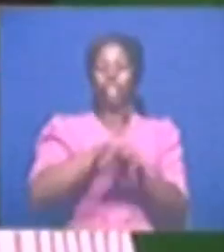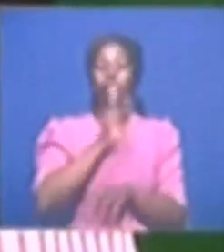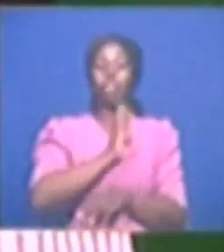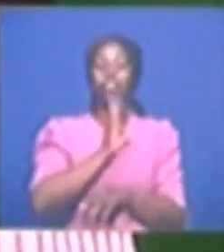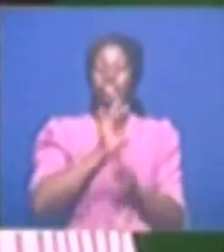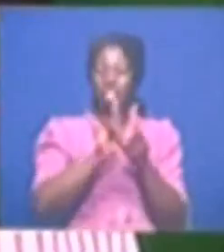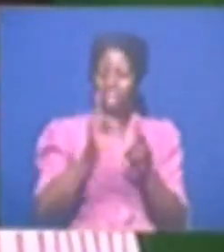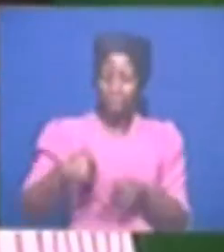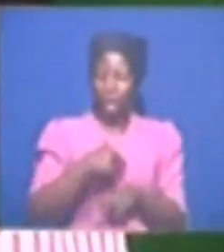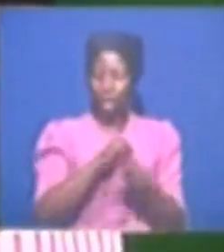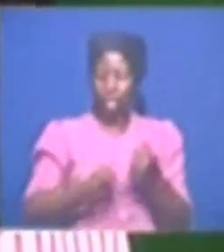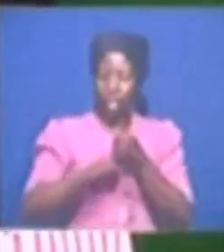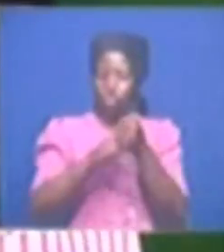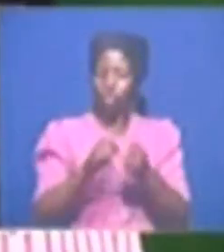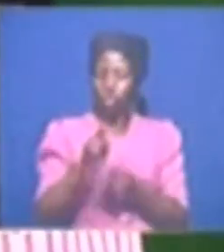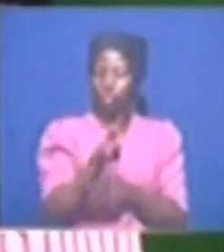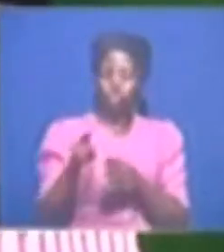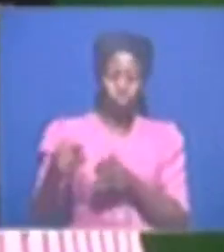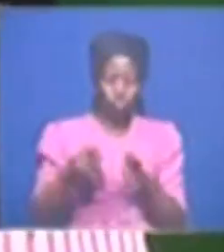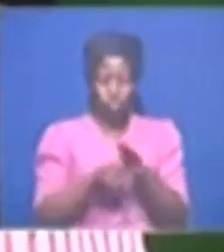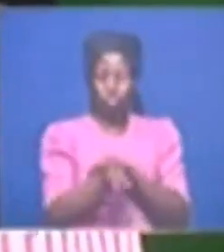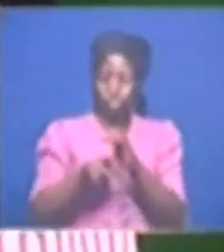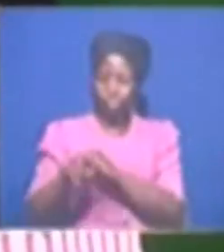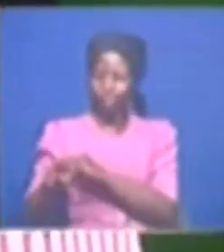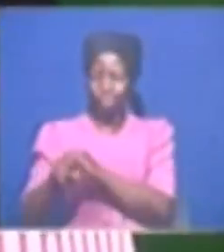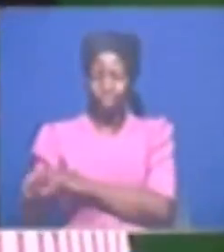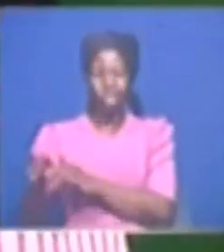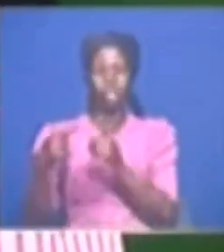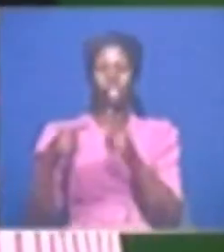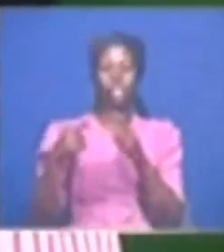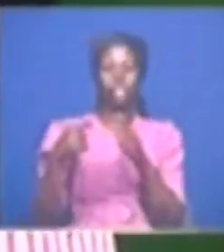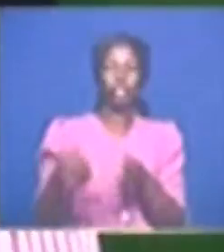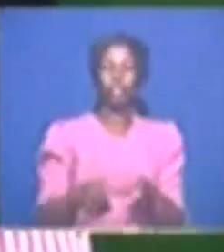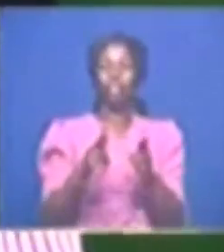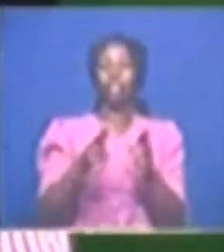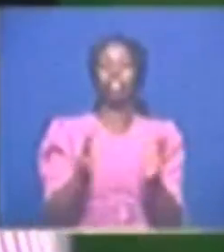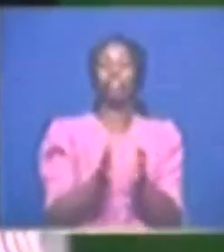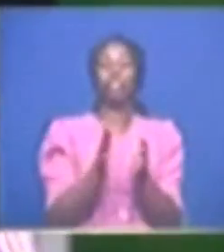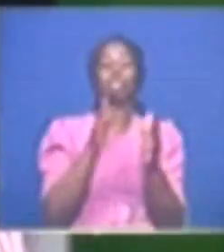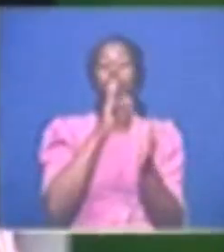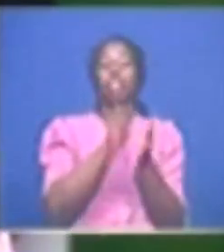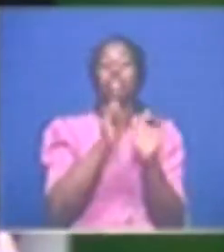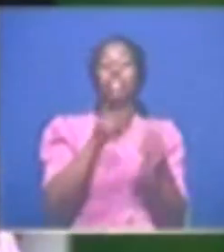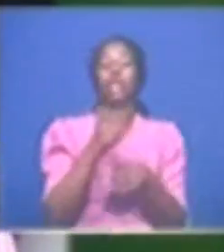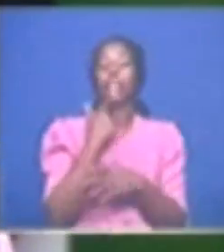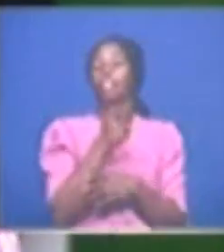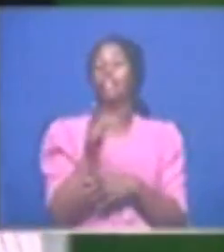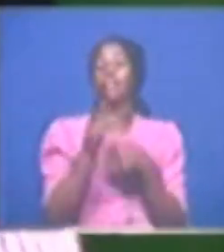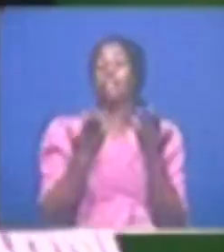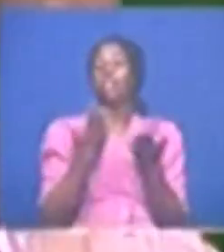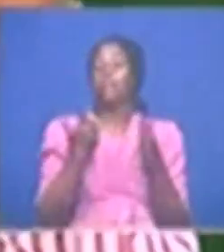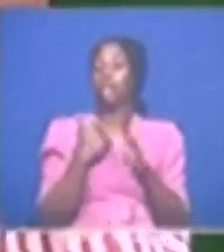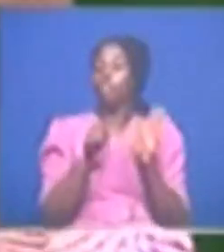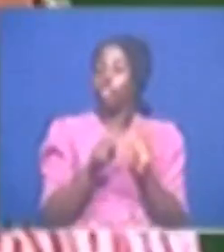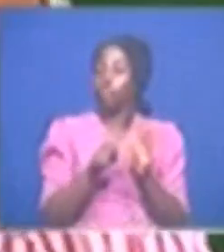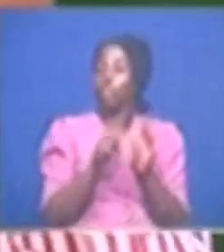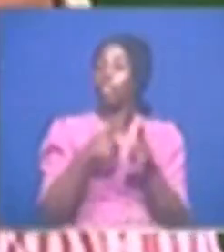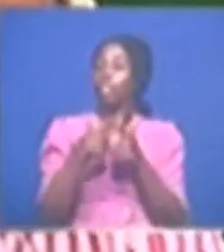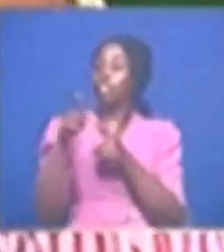vichochoro vidogo vidogo ili tukwambie penye shimo, penye ambapo pameharibika ili uweze kutengeneza.